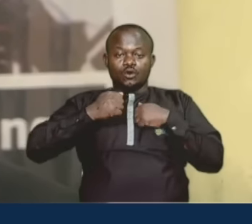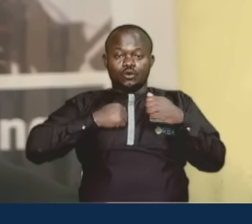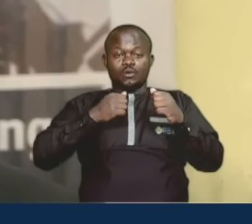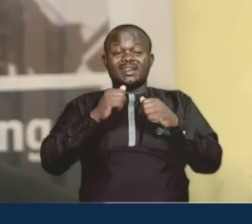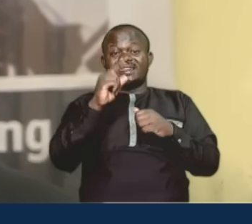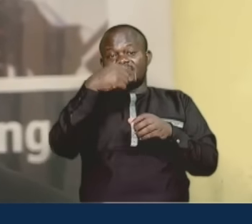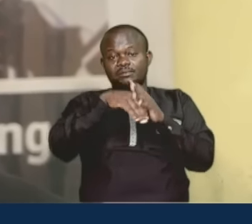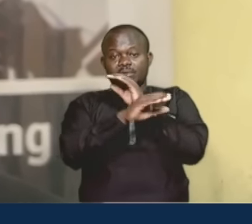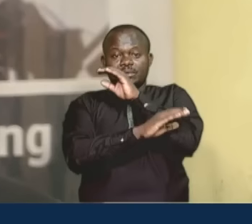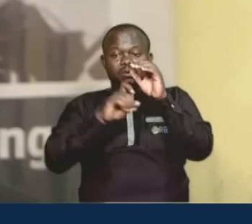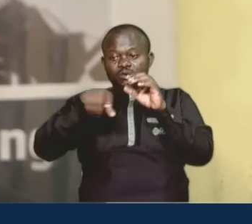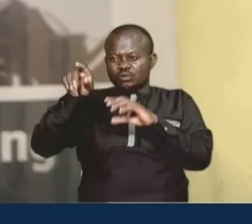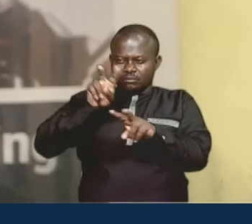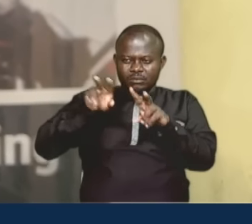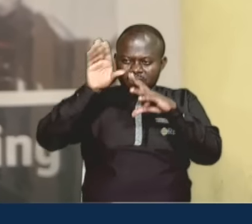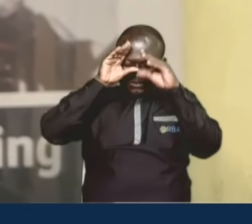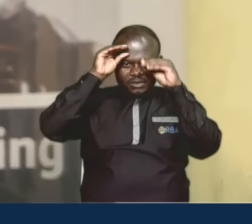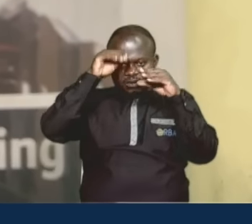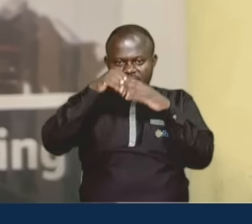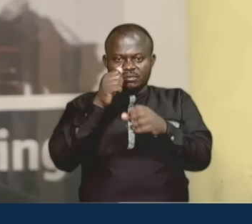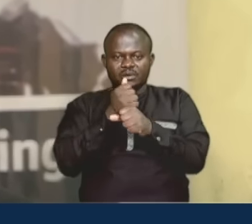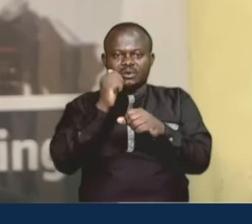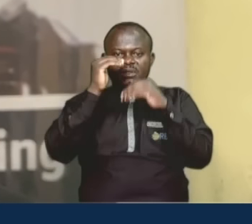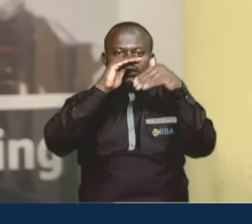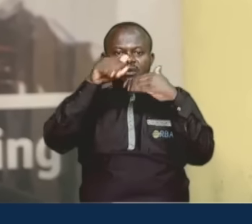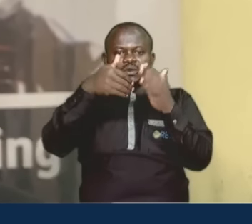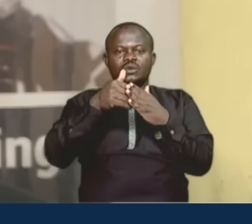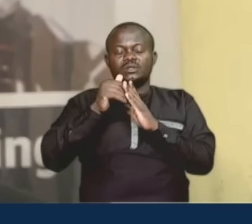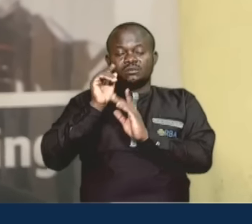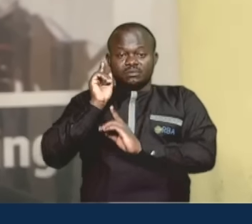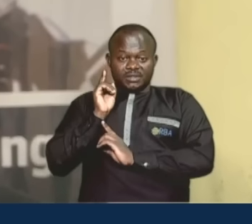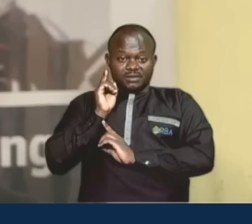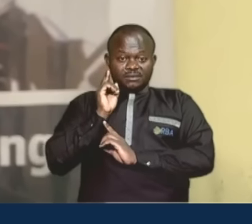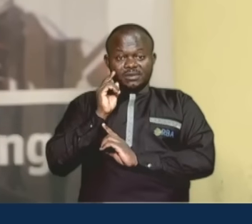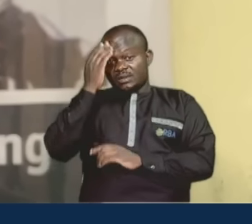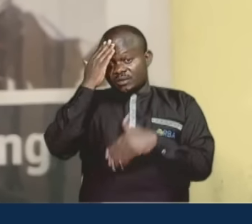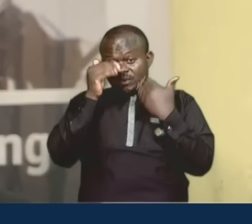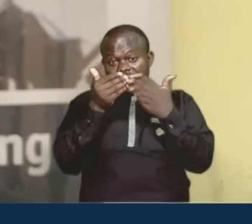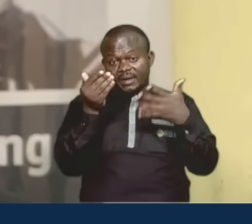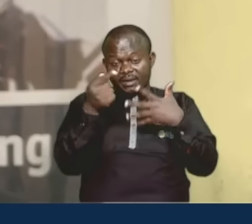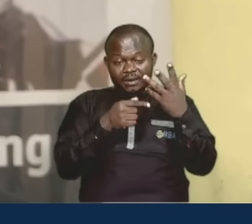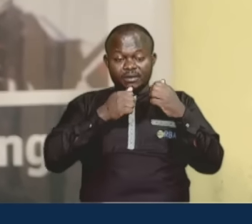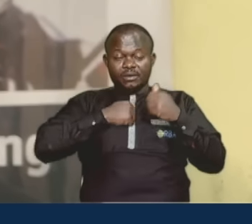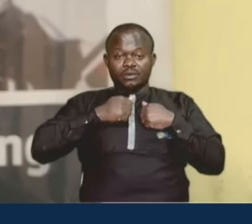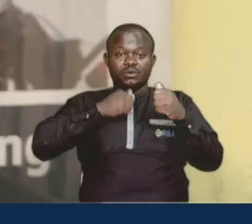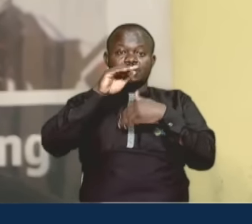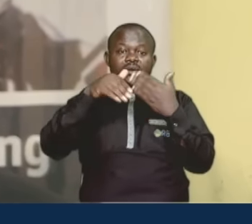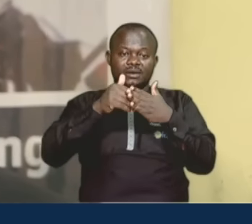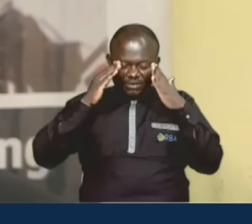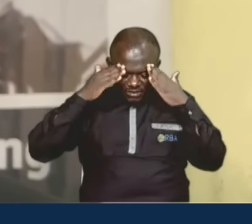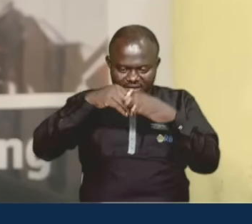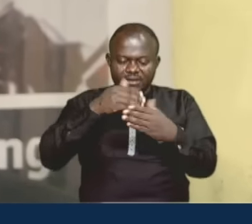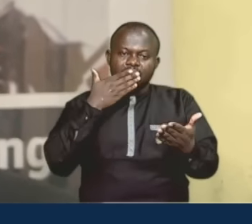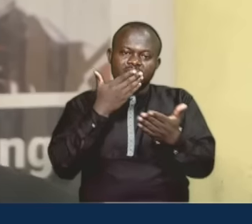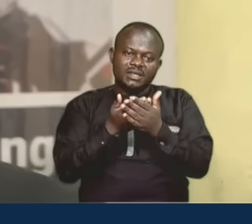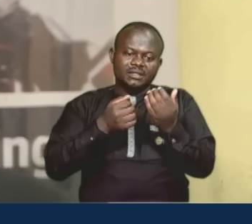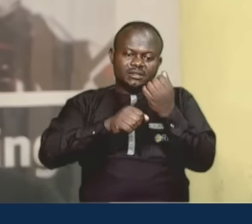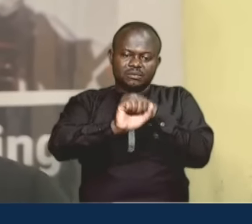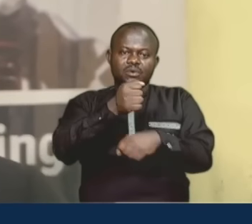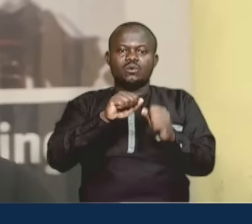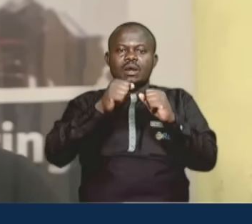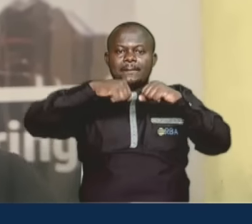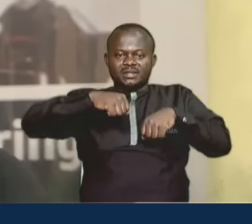kimwe mu bihugu tugomba kwigiraho ku mikorere y'inzego z'umutekano. Kubera u Rwanda rushyira neza mu bikorwa amasezerano